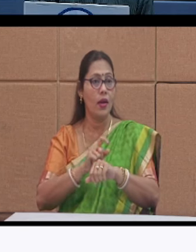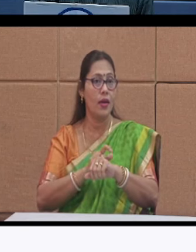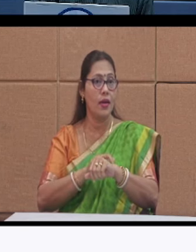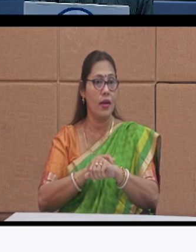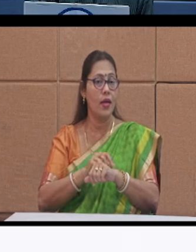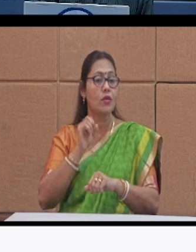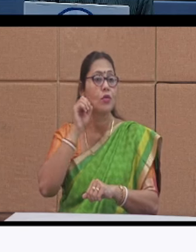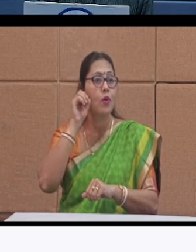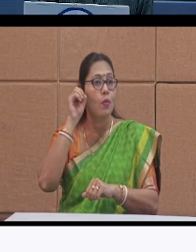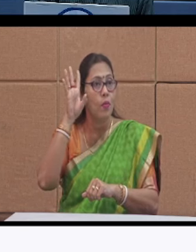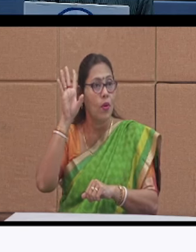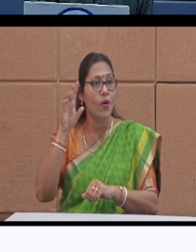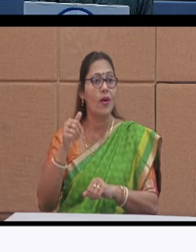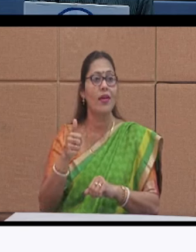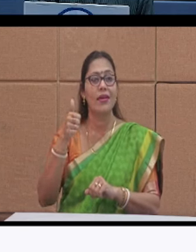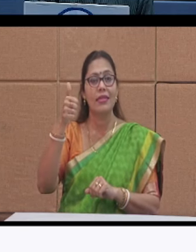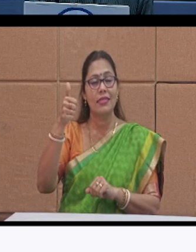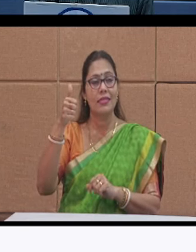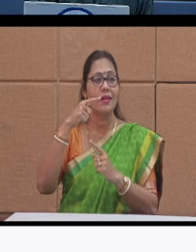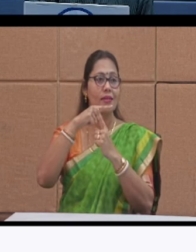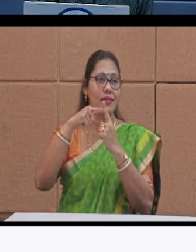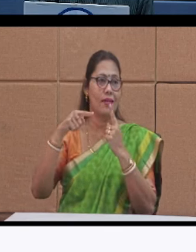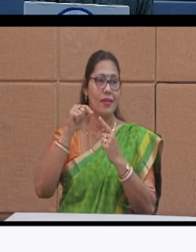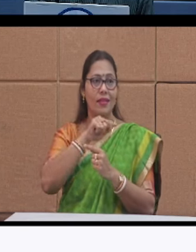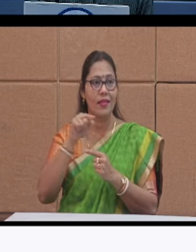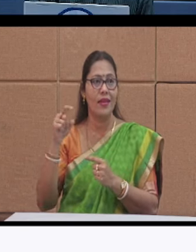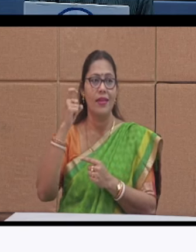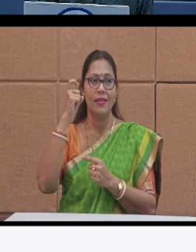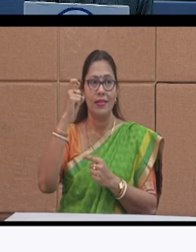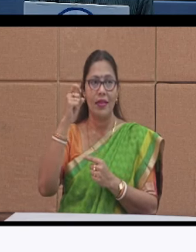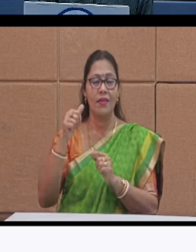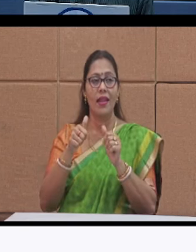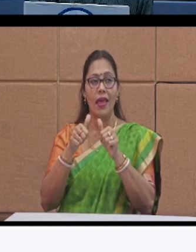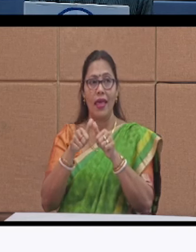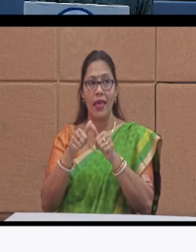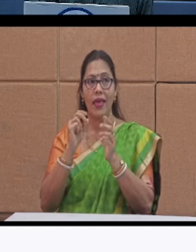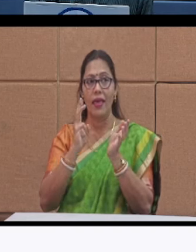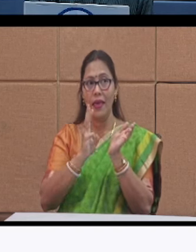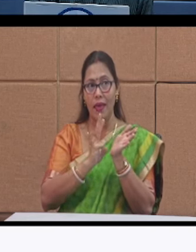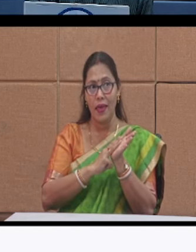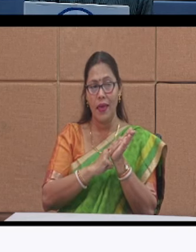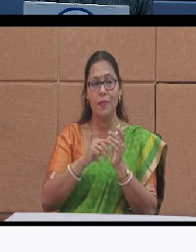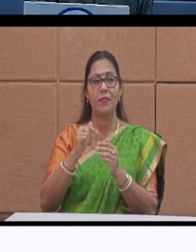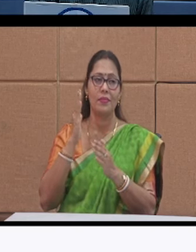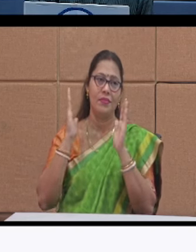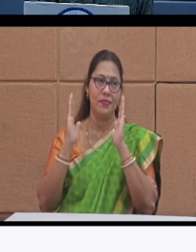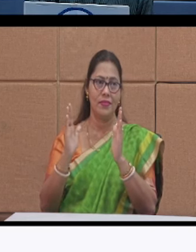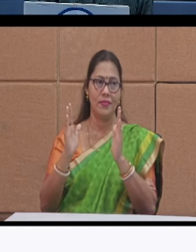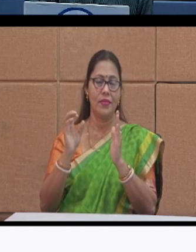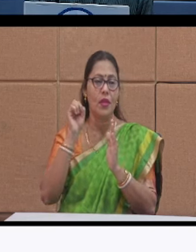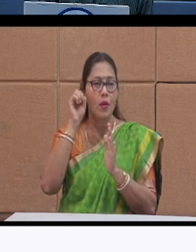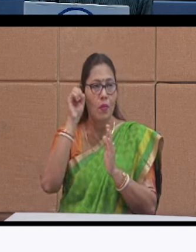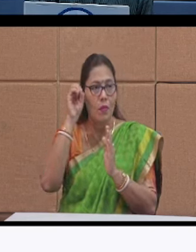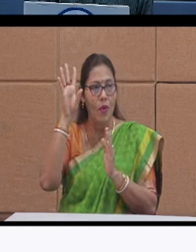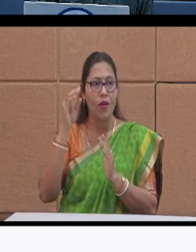কিন্তু সকাল সাড়ে ছটা থেকে 7:00 টার মধ্যে সূর্য তোমার ঘরের জালনা দিয়ে